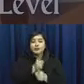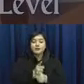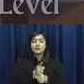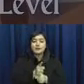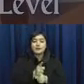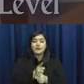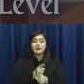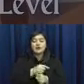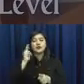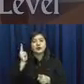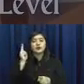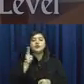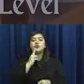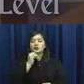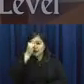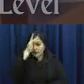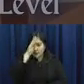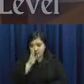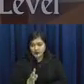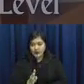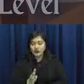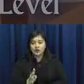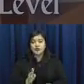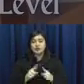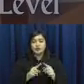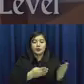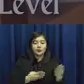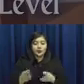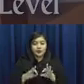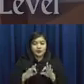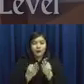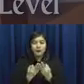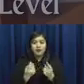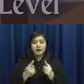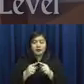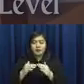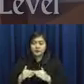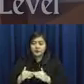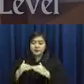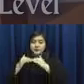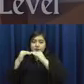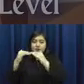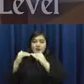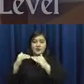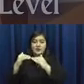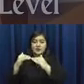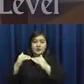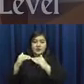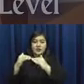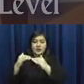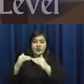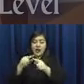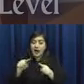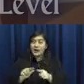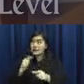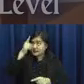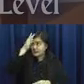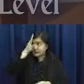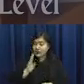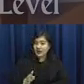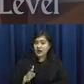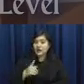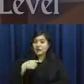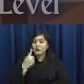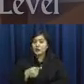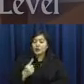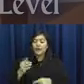them to the next level as we are guided by the one who builded the home. Sino yun? Walang iba kundi ang